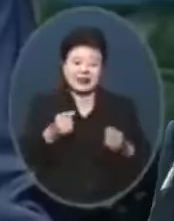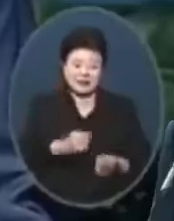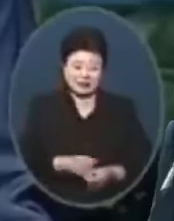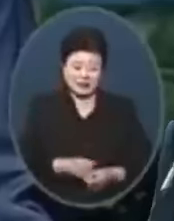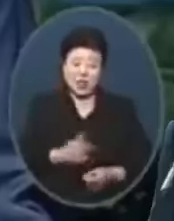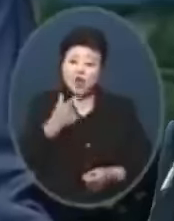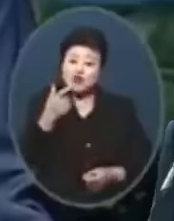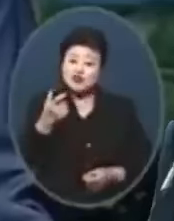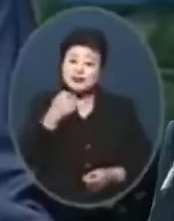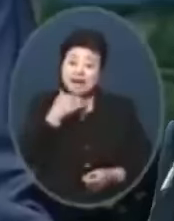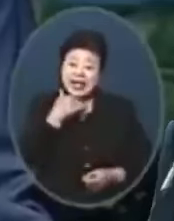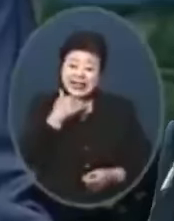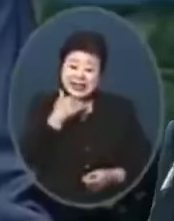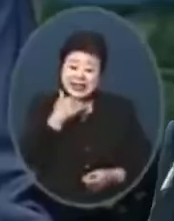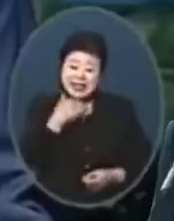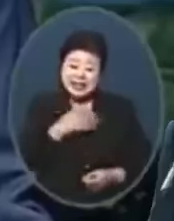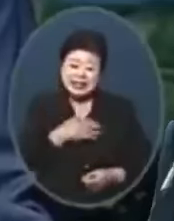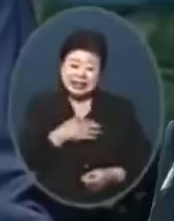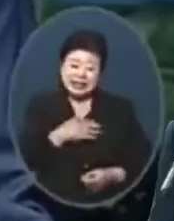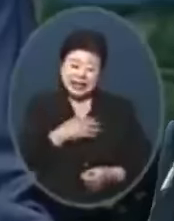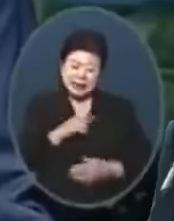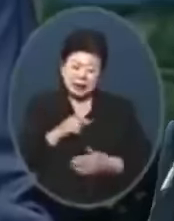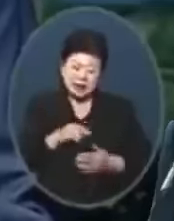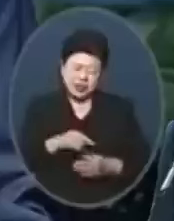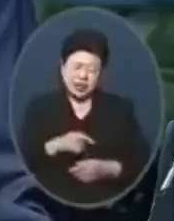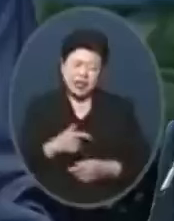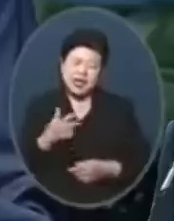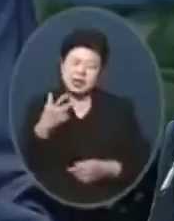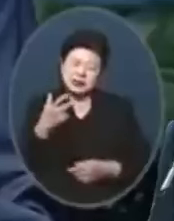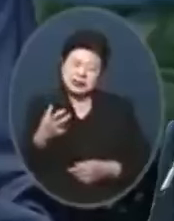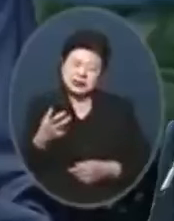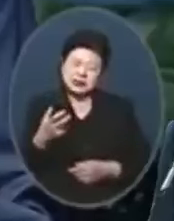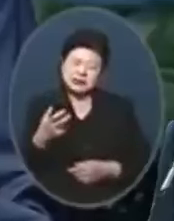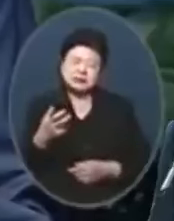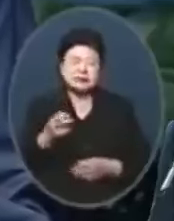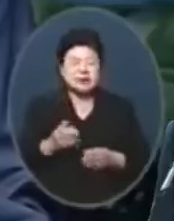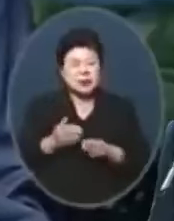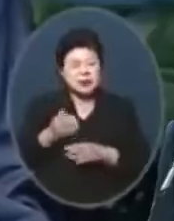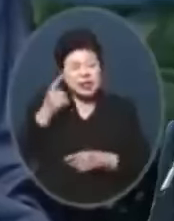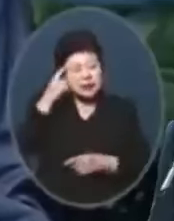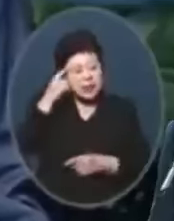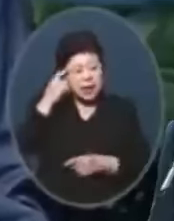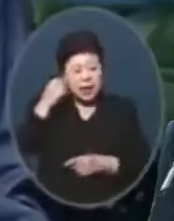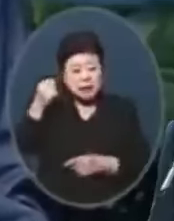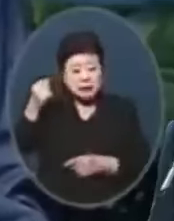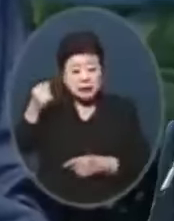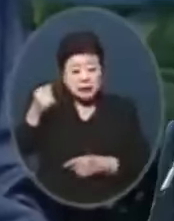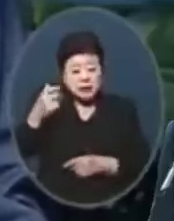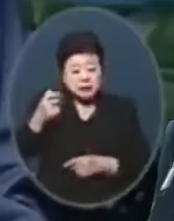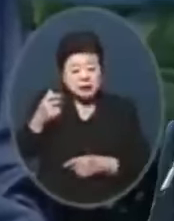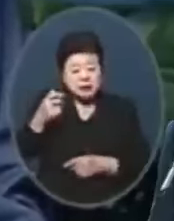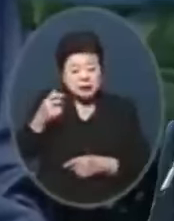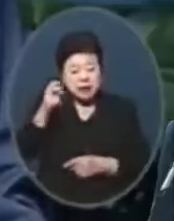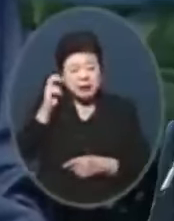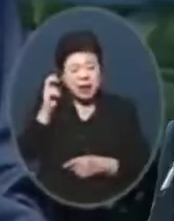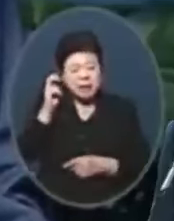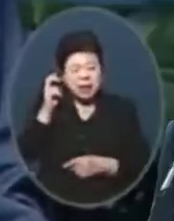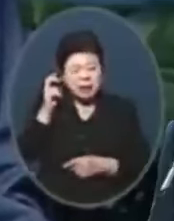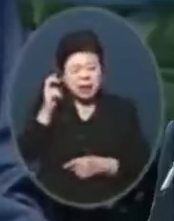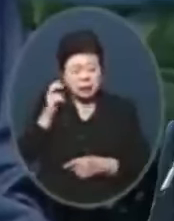된 사람이 마음속에 늘 79개 넘은 것 같다. 나 70이 된 것 같다.